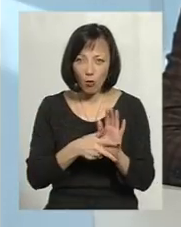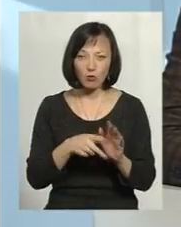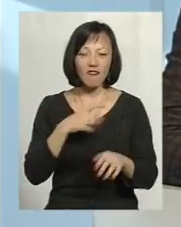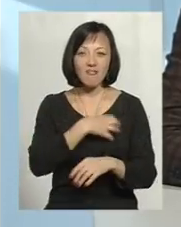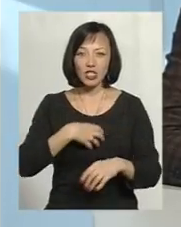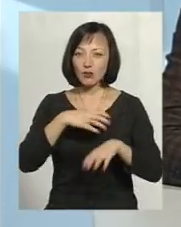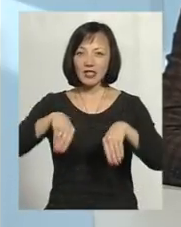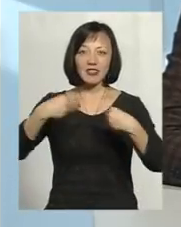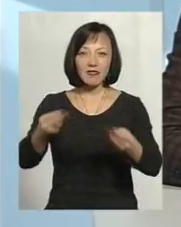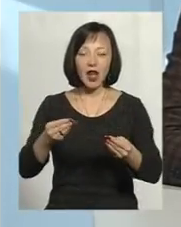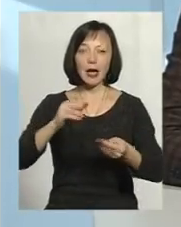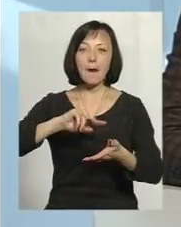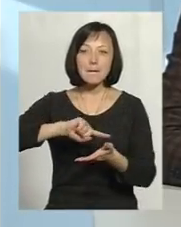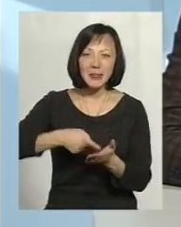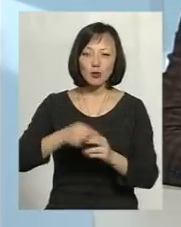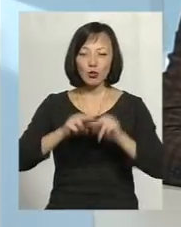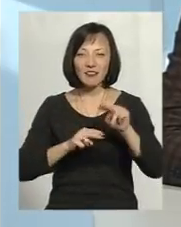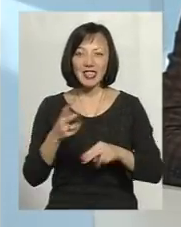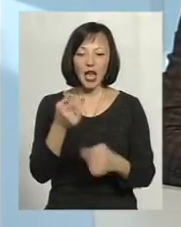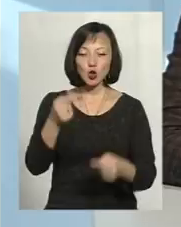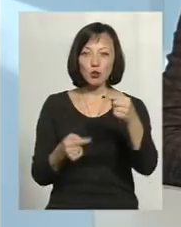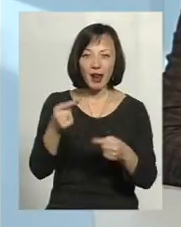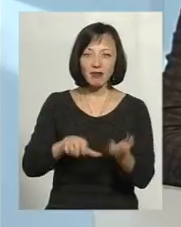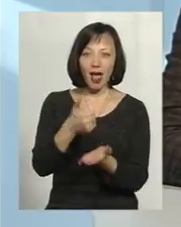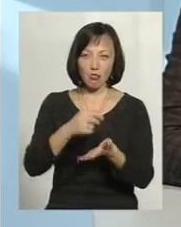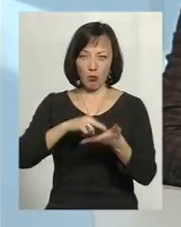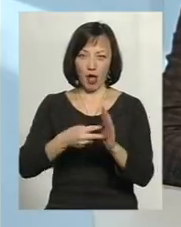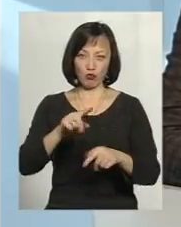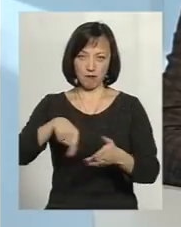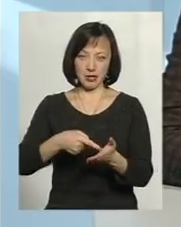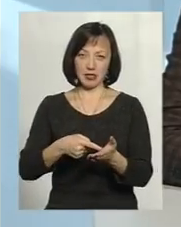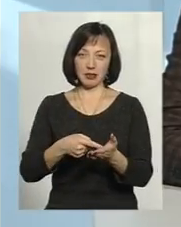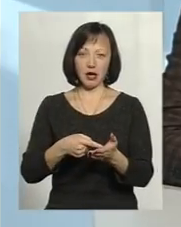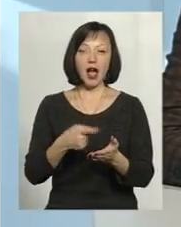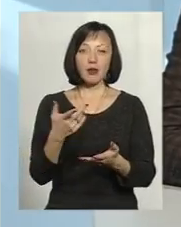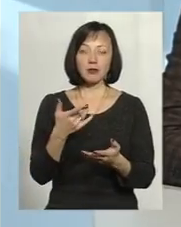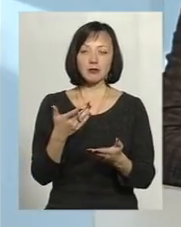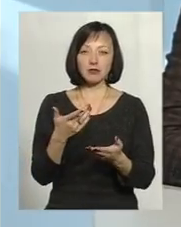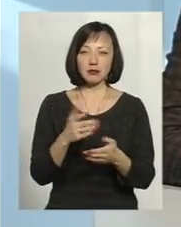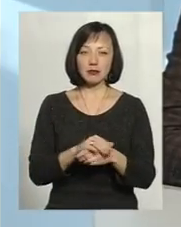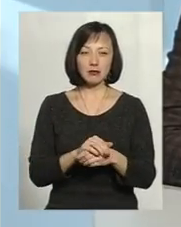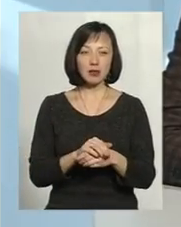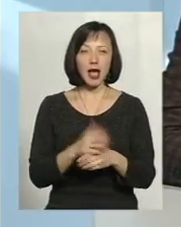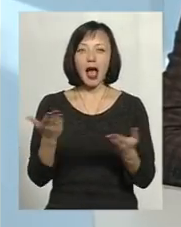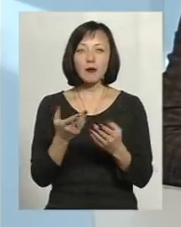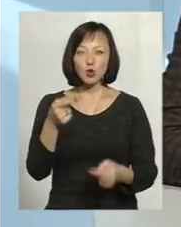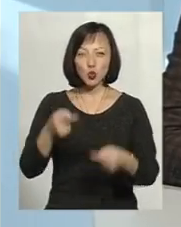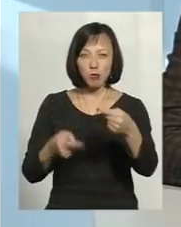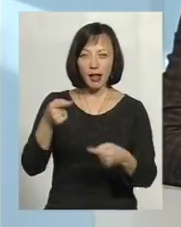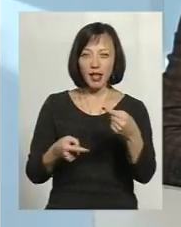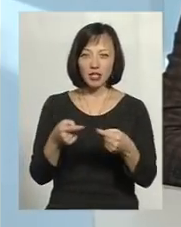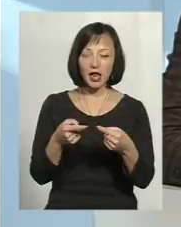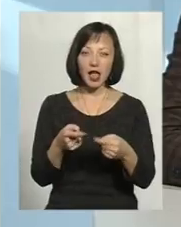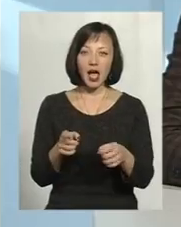видавати містобудівні, які би суперечили плану зонування, які би суперечили генплану, які би суперечили